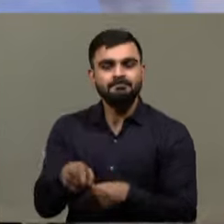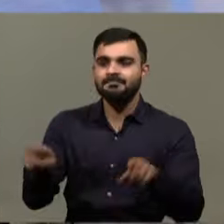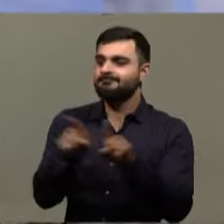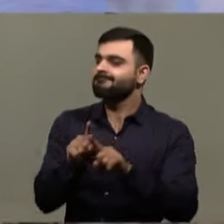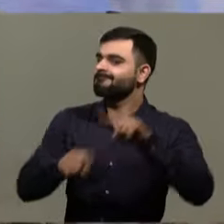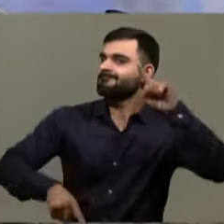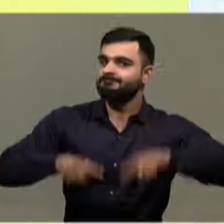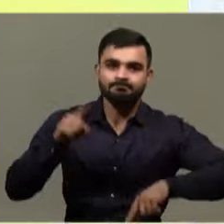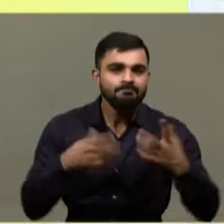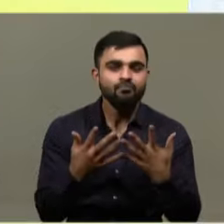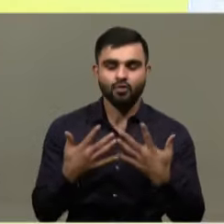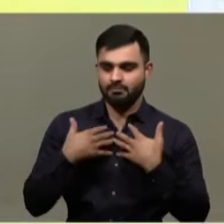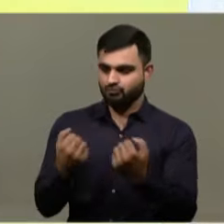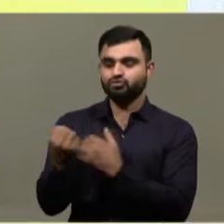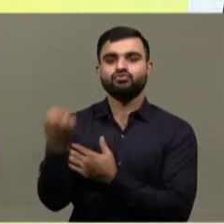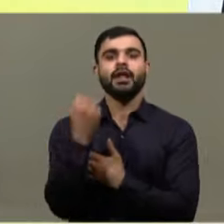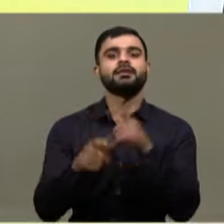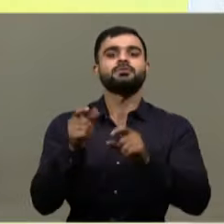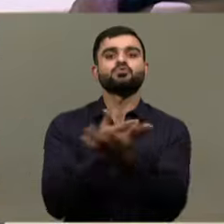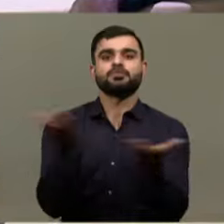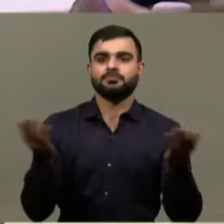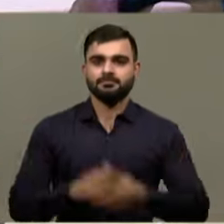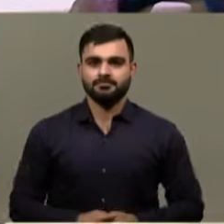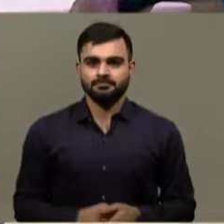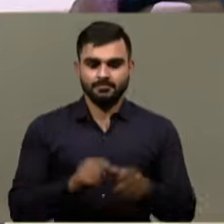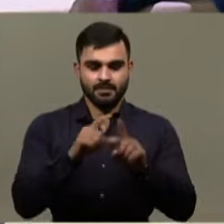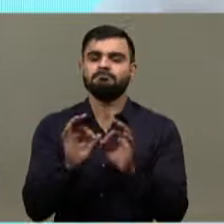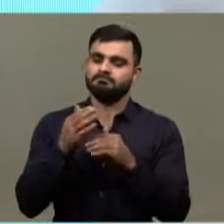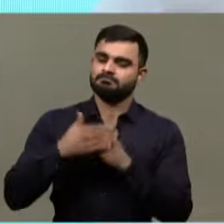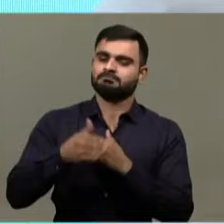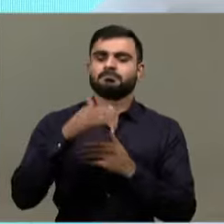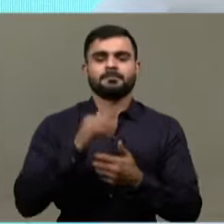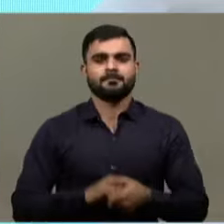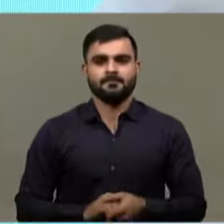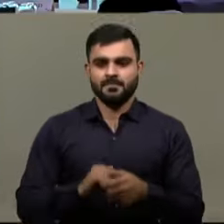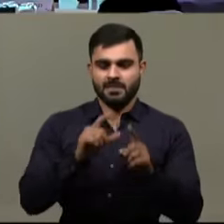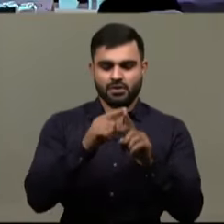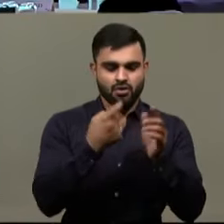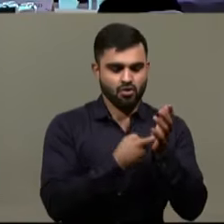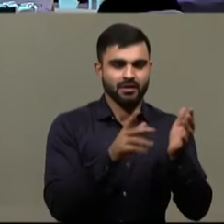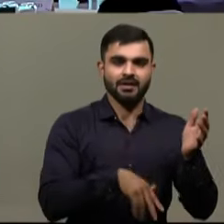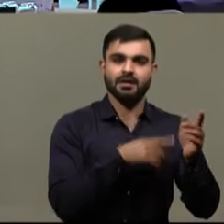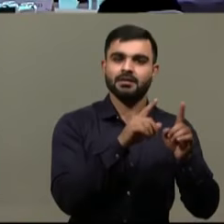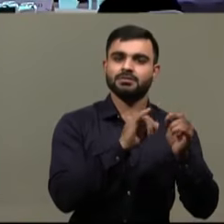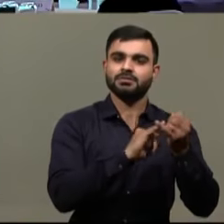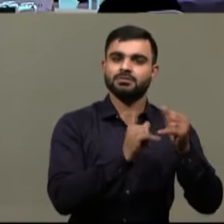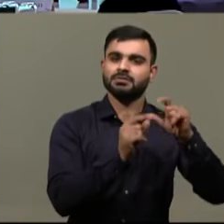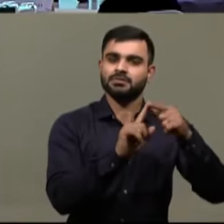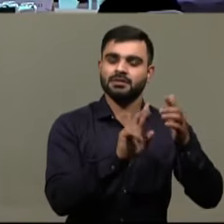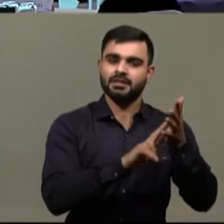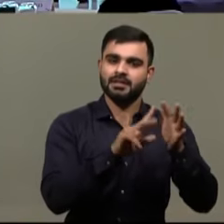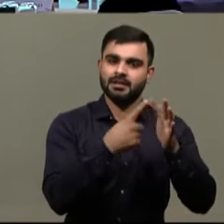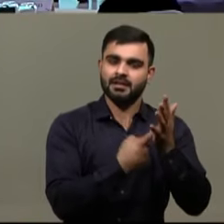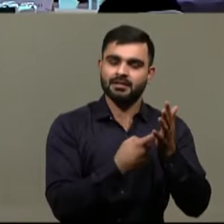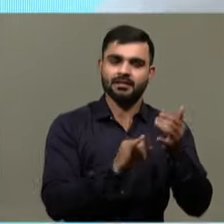डाइवर्सिटी एज अ ह्यूमन राइट इशू डॉक्टर सिंह डॉक्टर सत्येंद्र सिंह आपसे ये क्या सुझाव आप